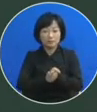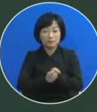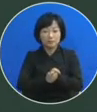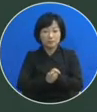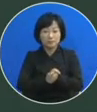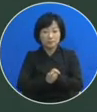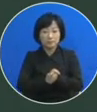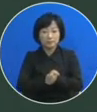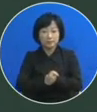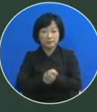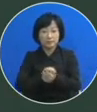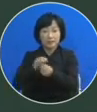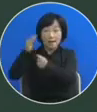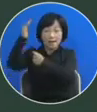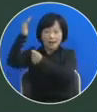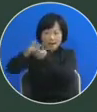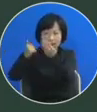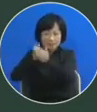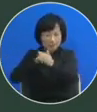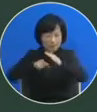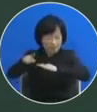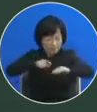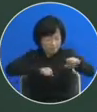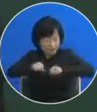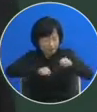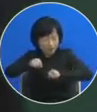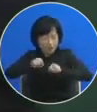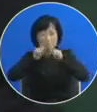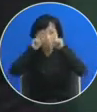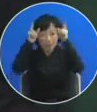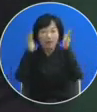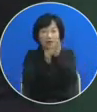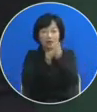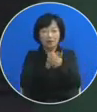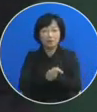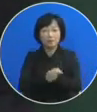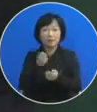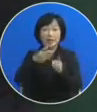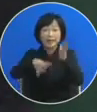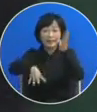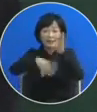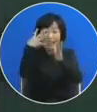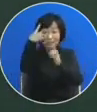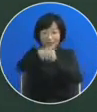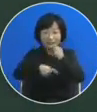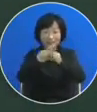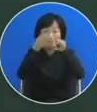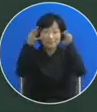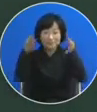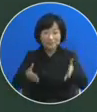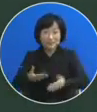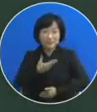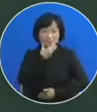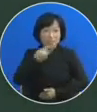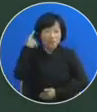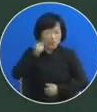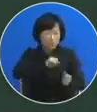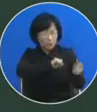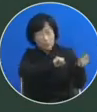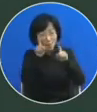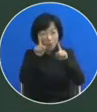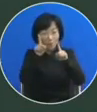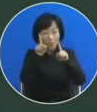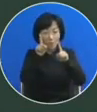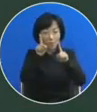who will do it? 하나님이 이제 역사하십니다. Now that God will work. 400년 만에 복음이 회복되는 피제사 드리러 가라라고